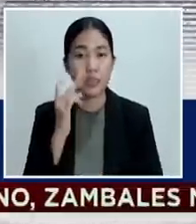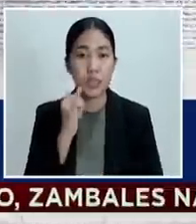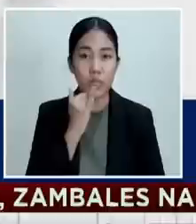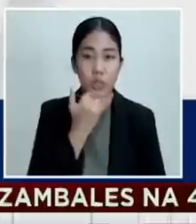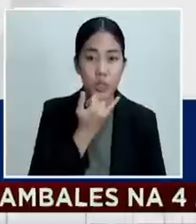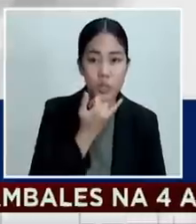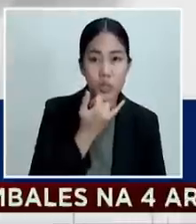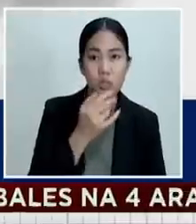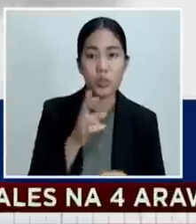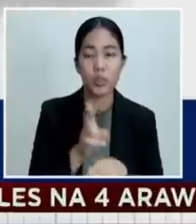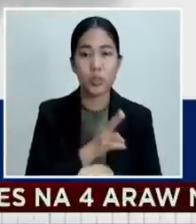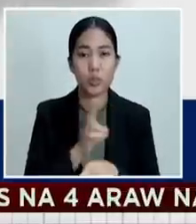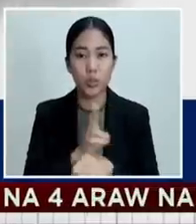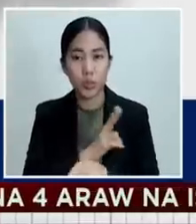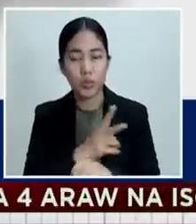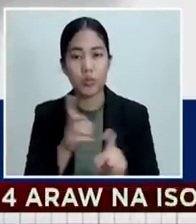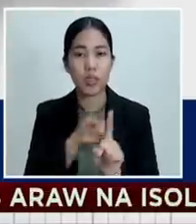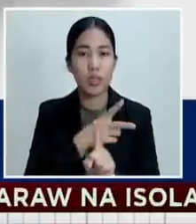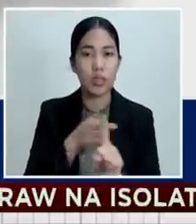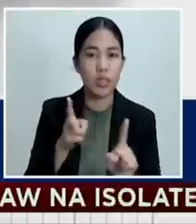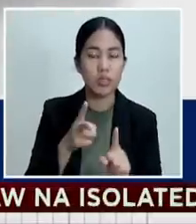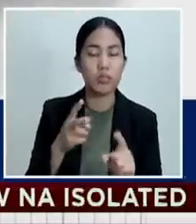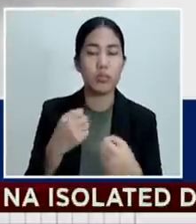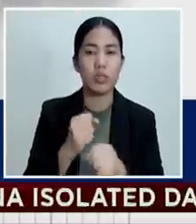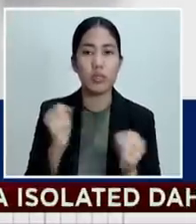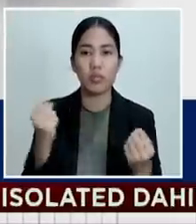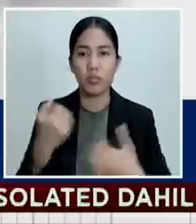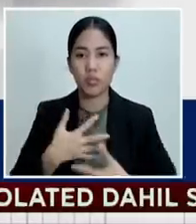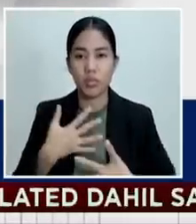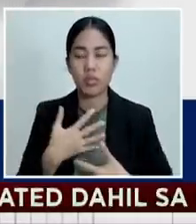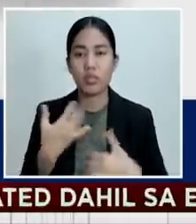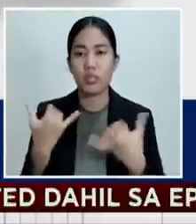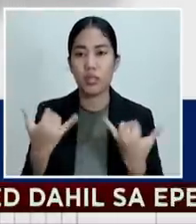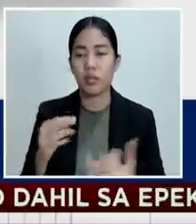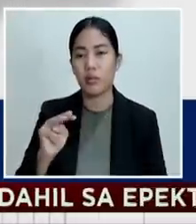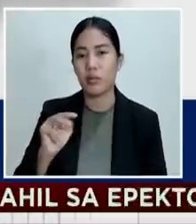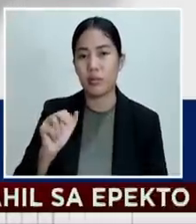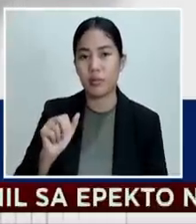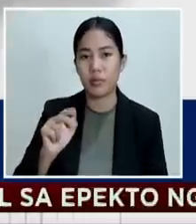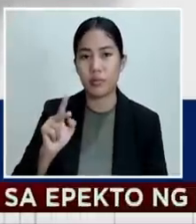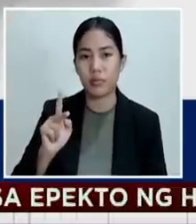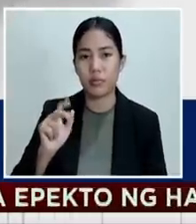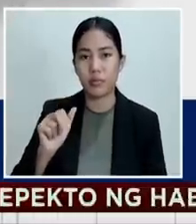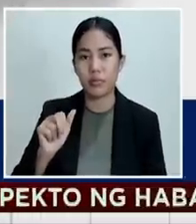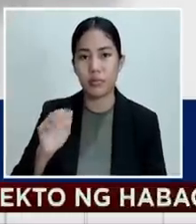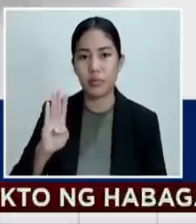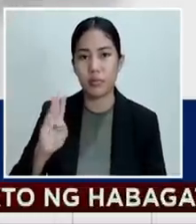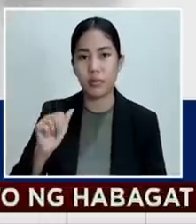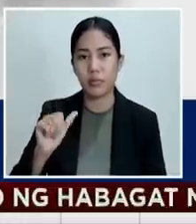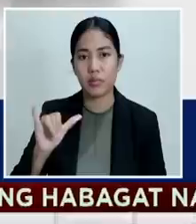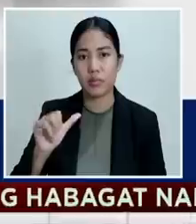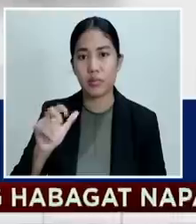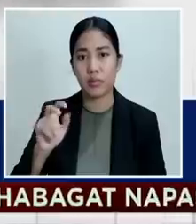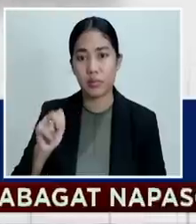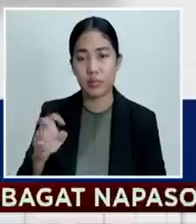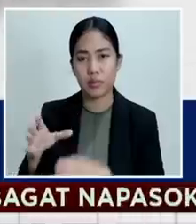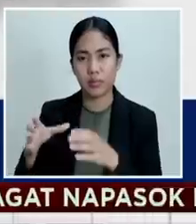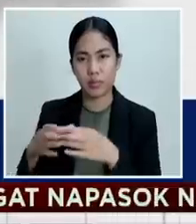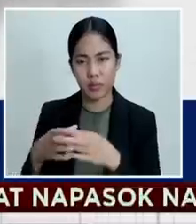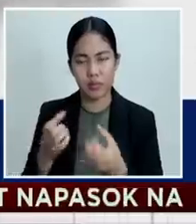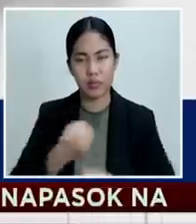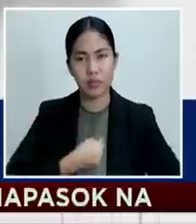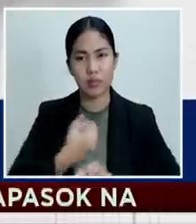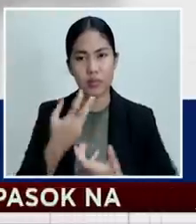para manakot. Nagpahayag naman ng pagkabahala ang Makabayan Block na isa sa mga kumisyon sa Anti-Terrorism Act noon sa